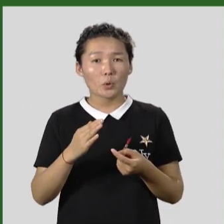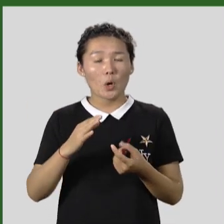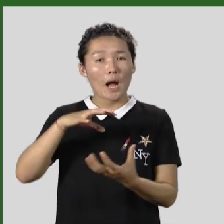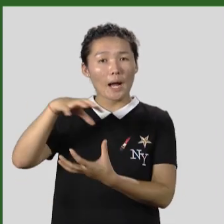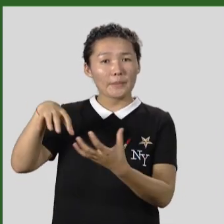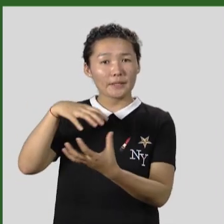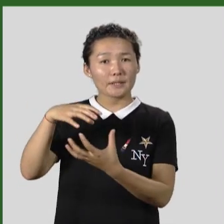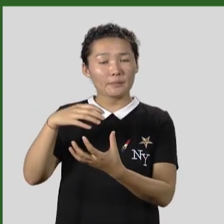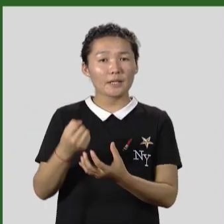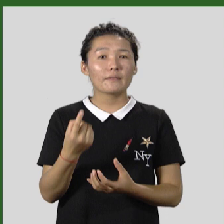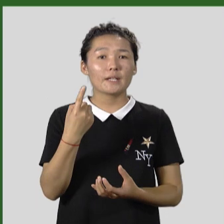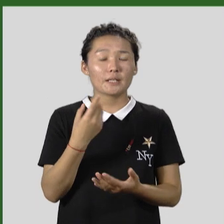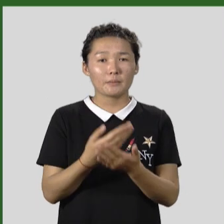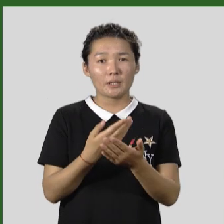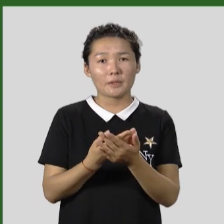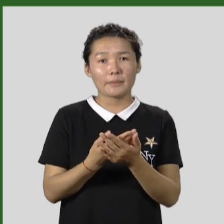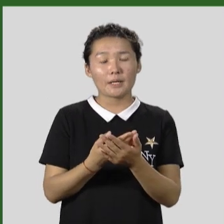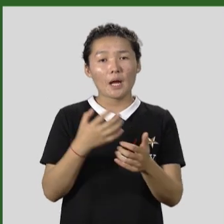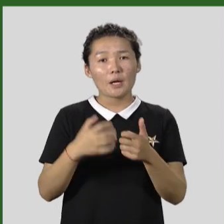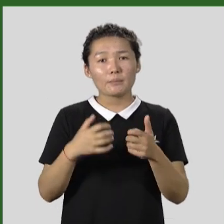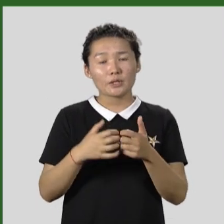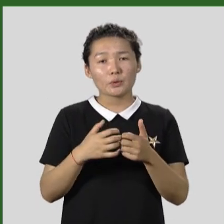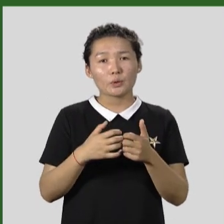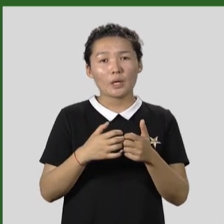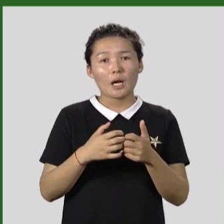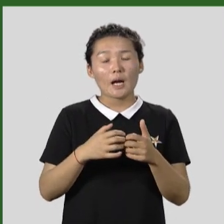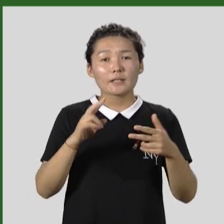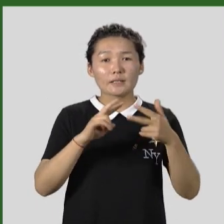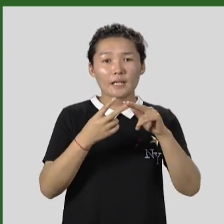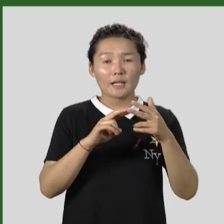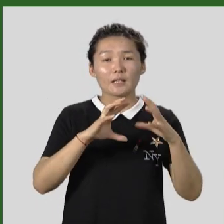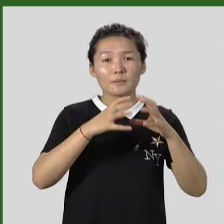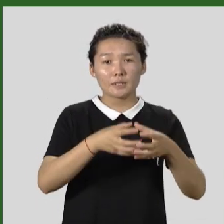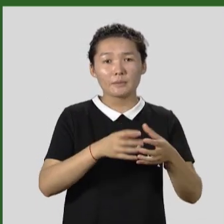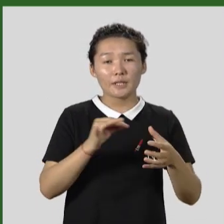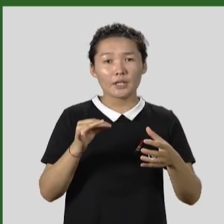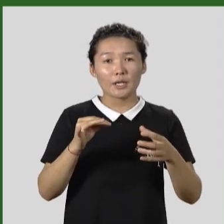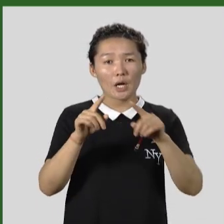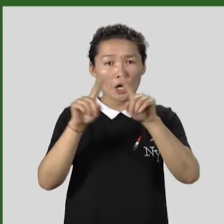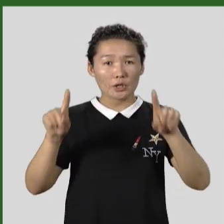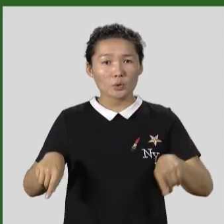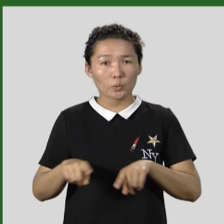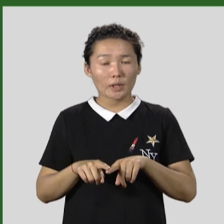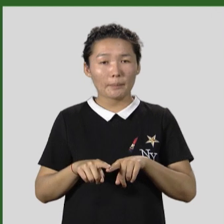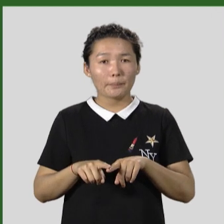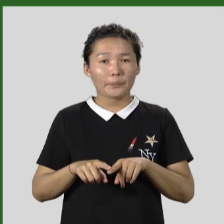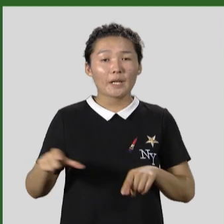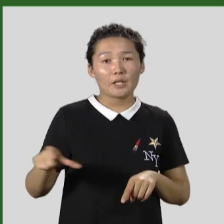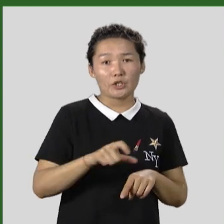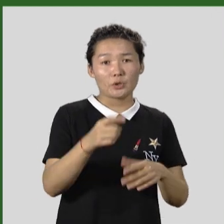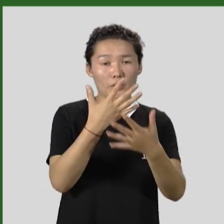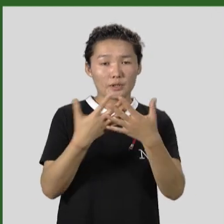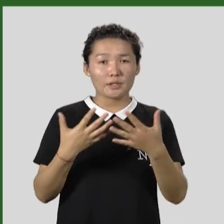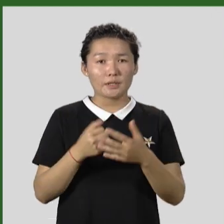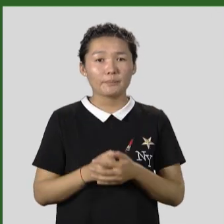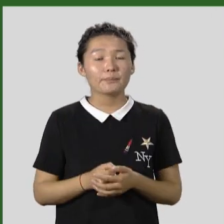между геологическим строением Земли и рисунком речной сети, между характером береговой линии и